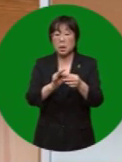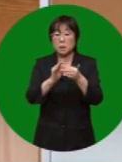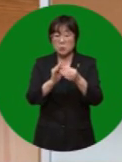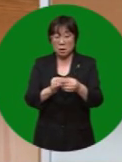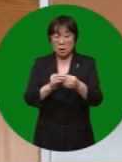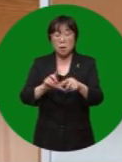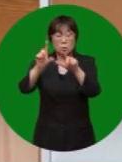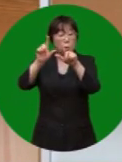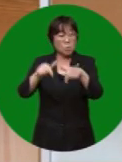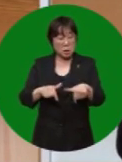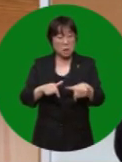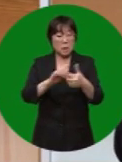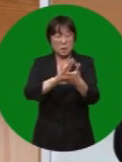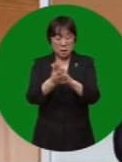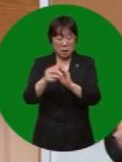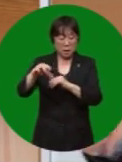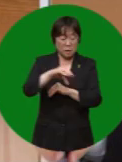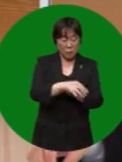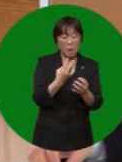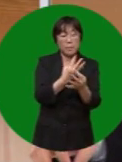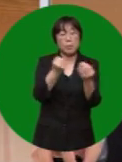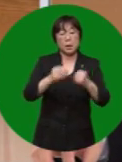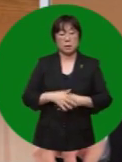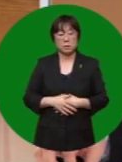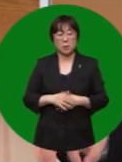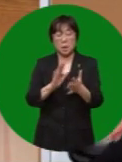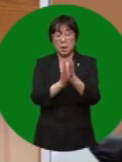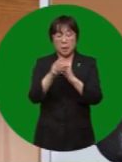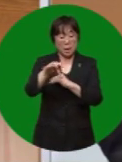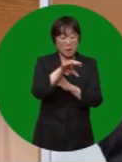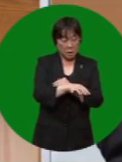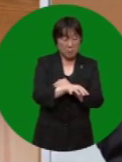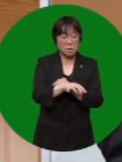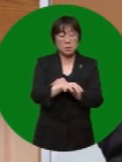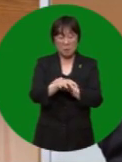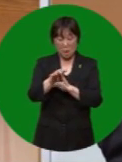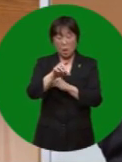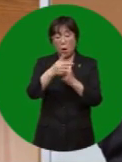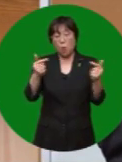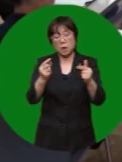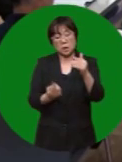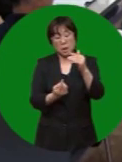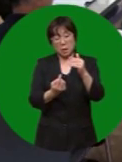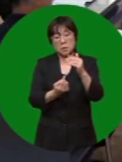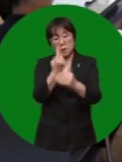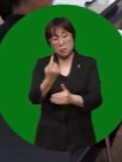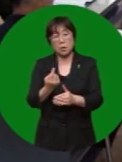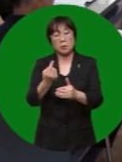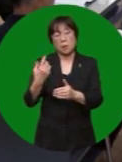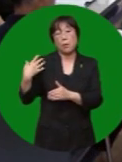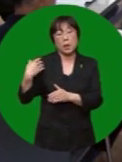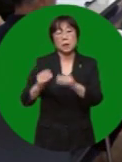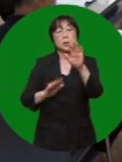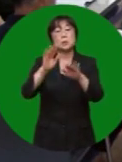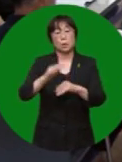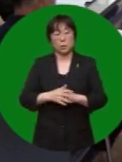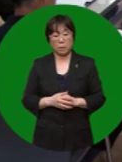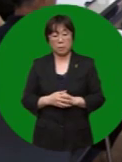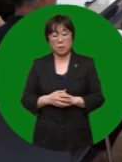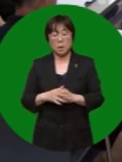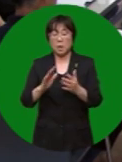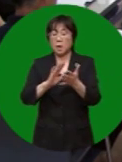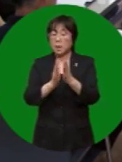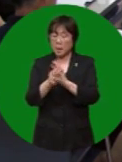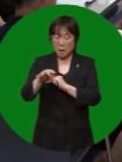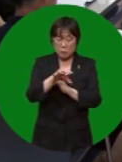東西でたくさん県内にはあるんですけれども、だから県下どこで大きな災害が起こるかはもう分からない状況なので、県